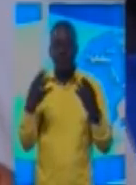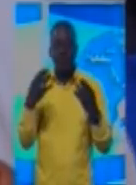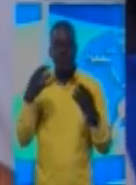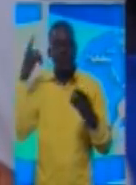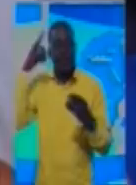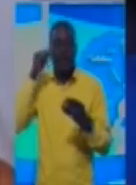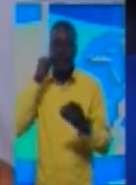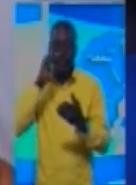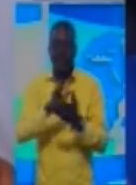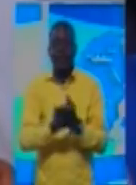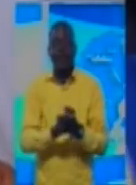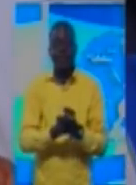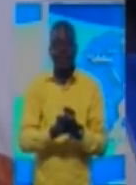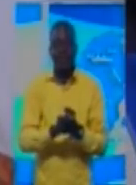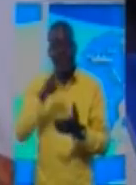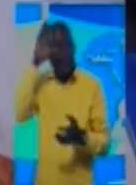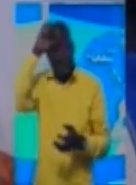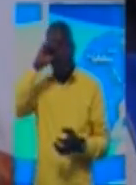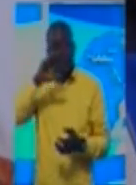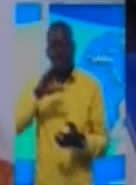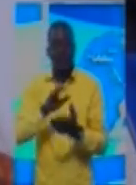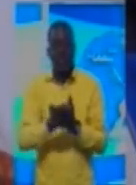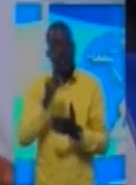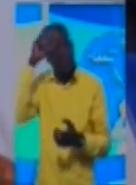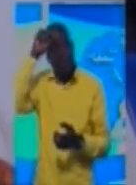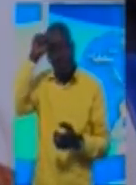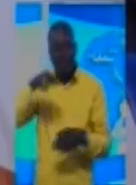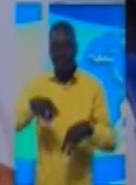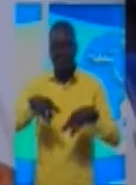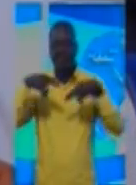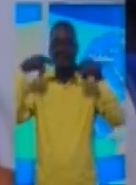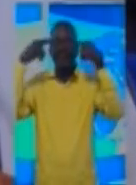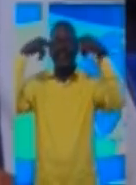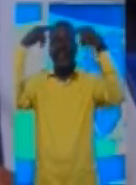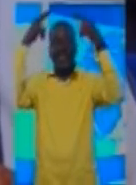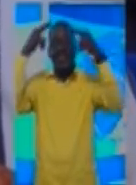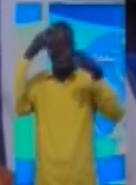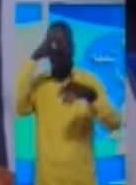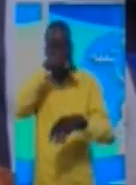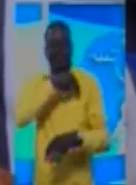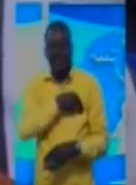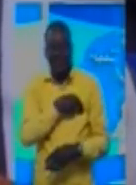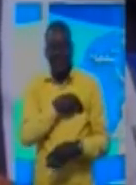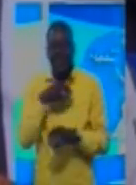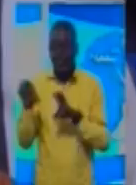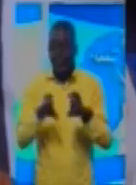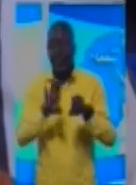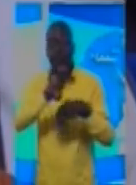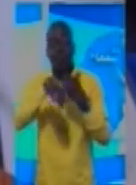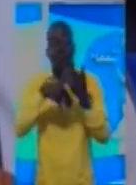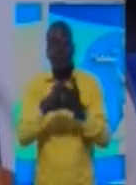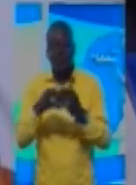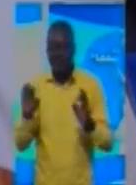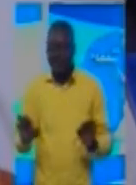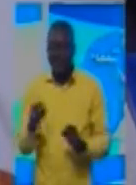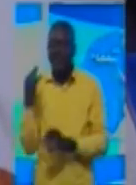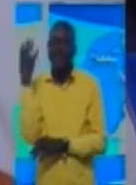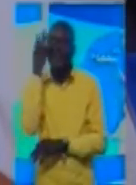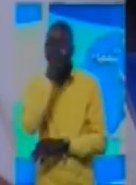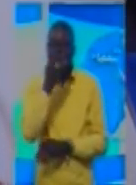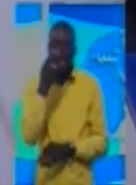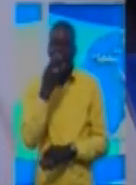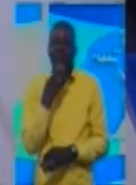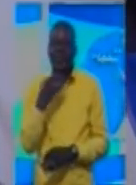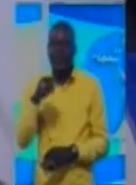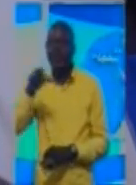femmes, de vaillants hommes, vont réussir cette mission-là de faire en sorte que la fête soit belle à Banfora et